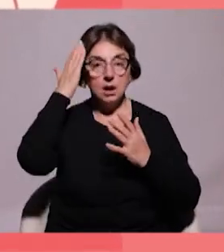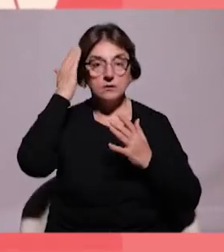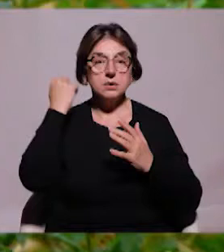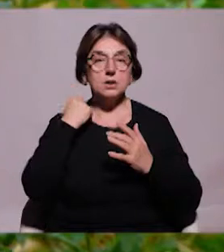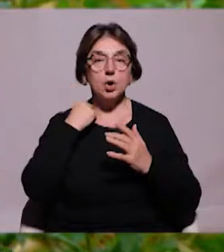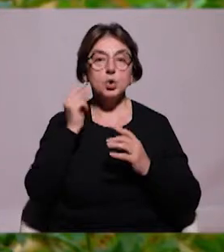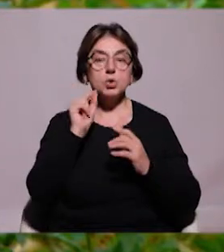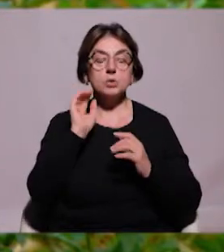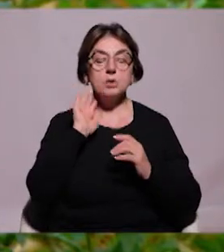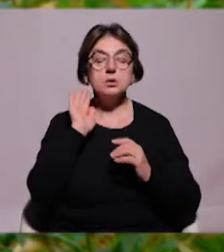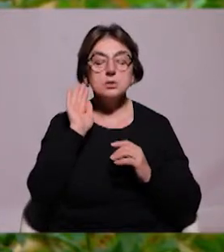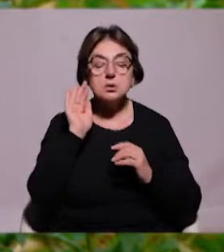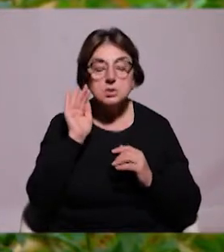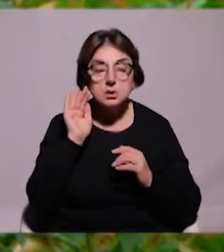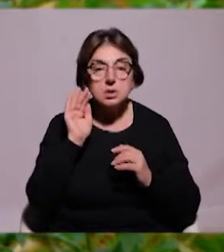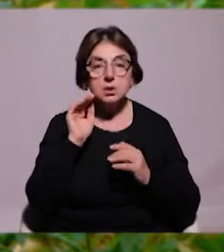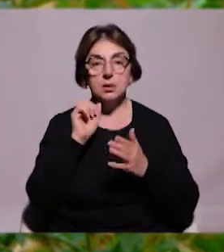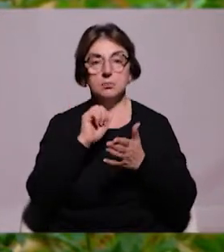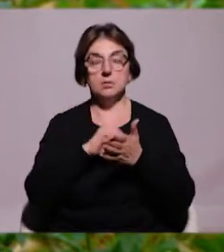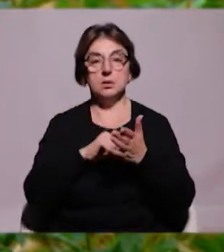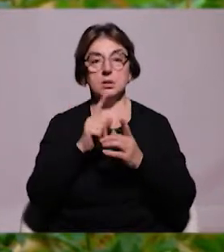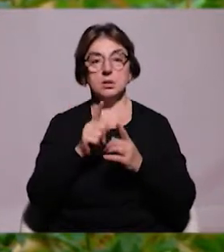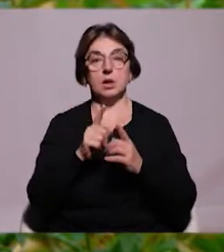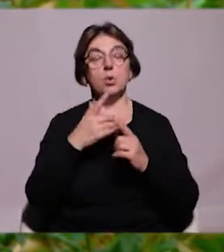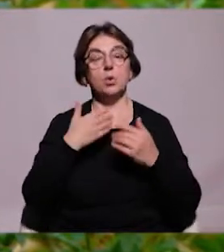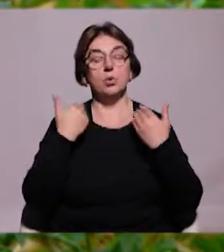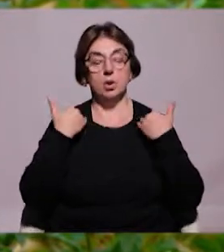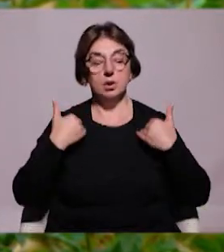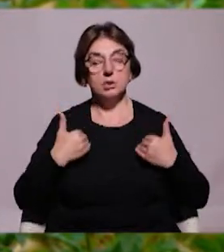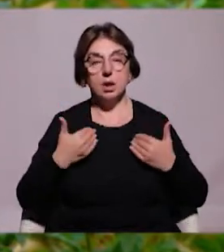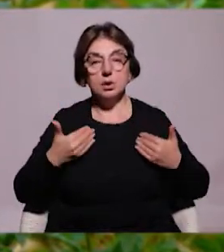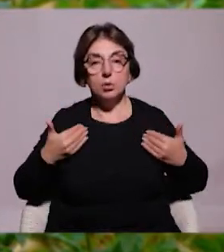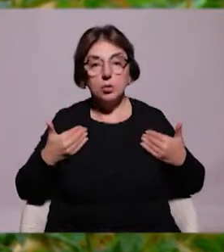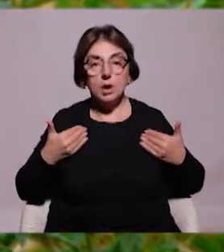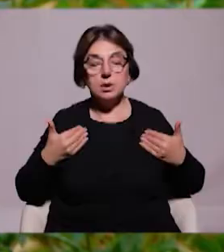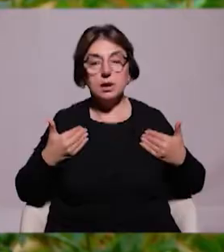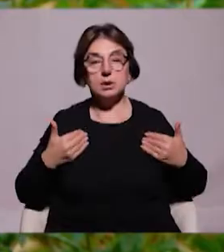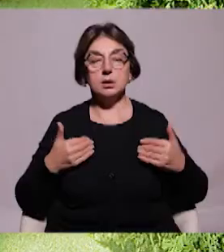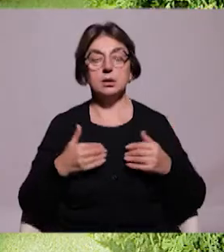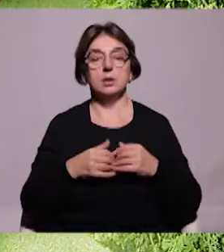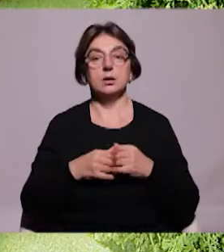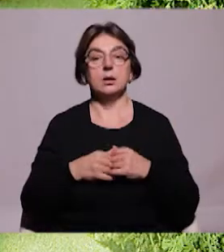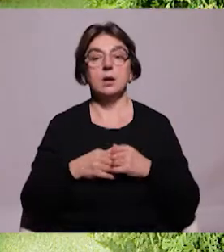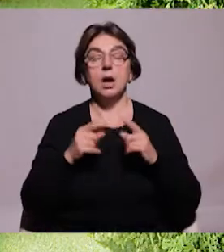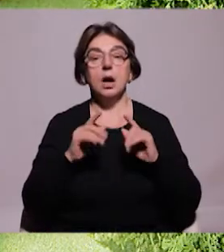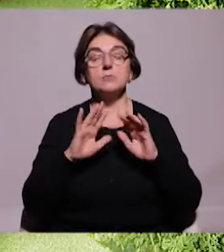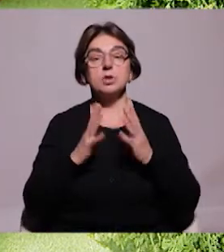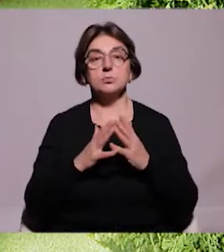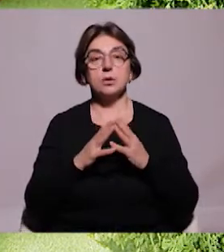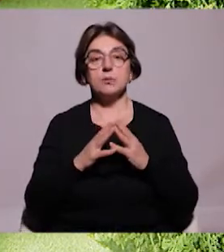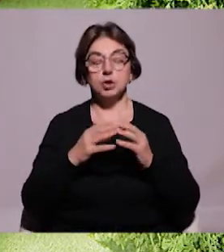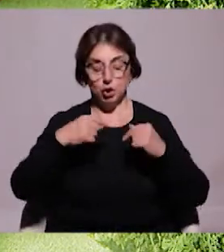კისრის ოდნავ წინ წაწევა მოყვება, ხოლო ტანი უკან არის გადახრილი. ამ